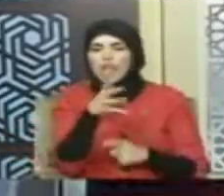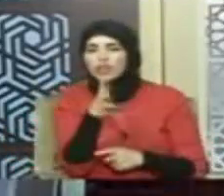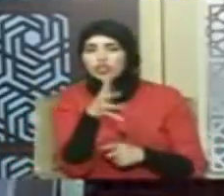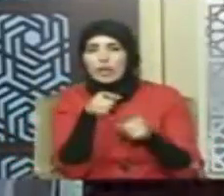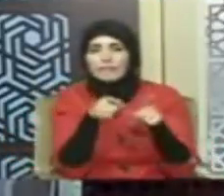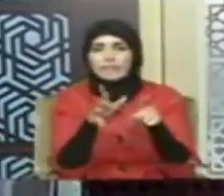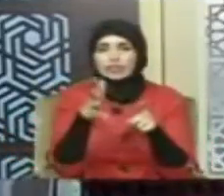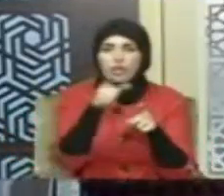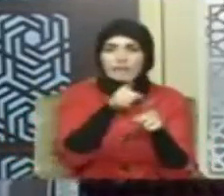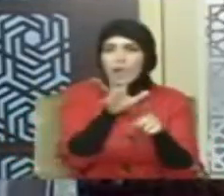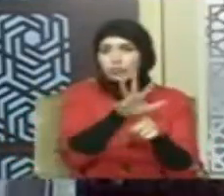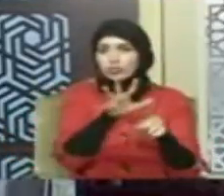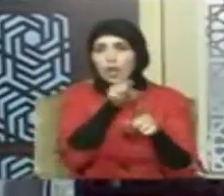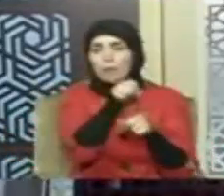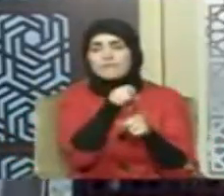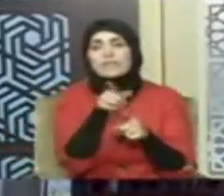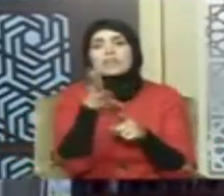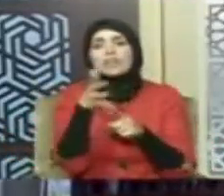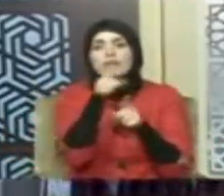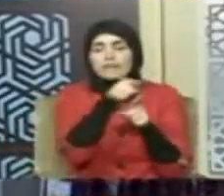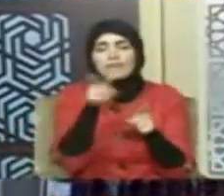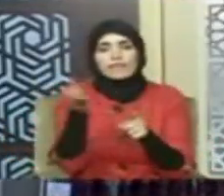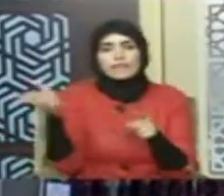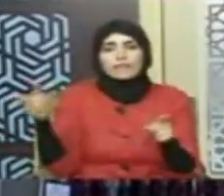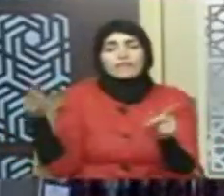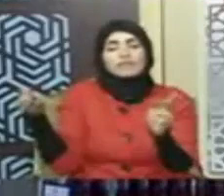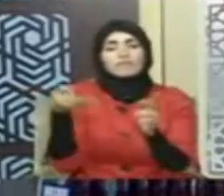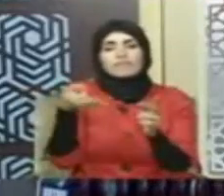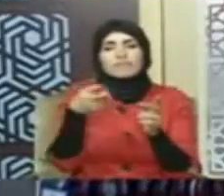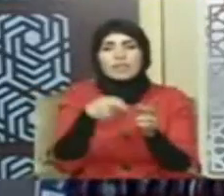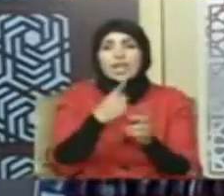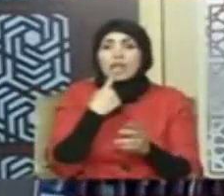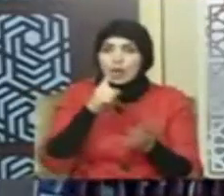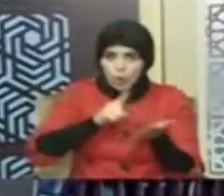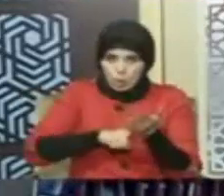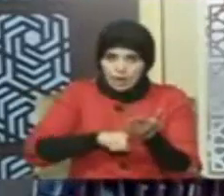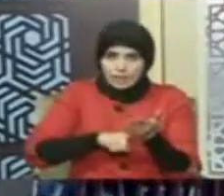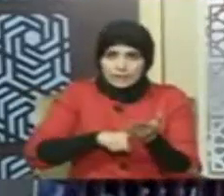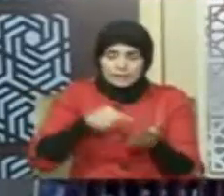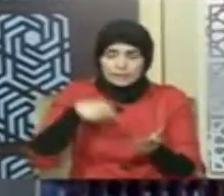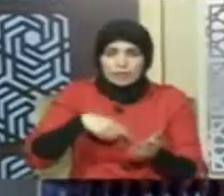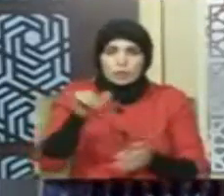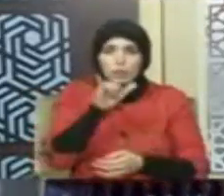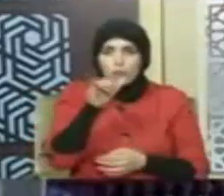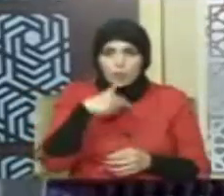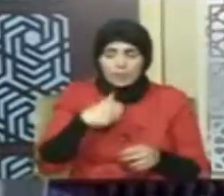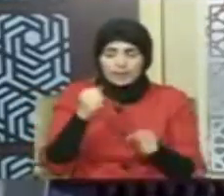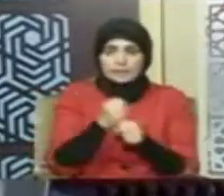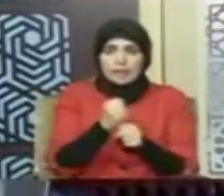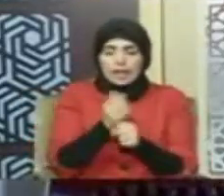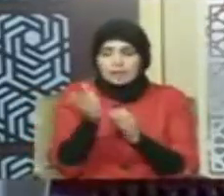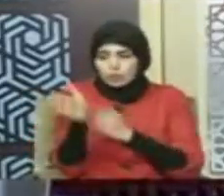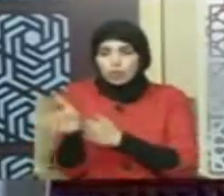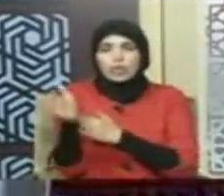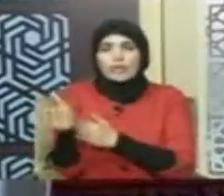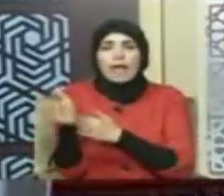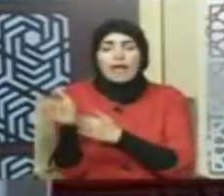أو يشوهون دائما، فنحن نؤكد مهمتنا إقامة السنة